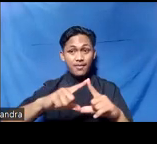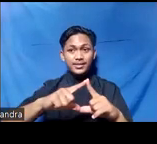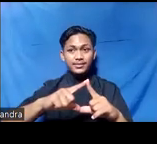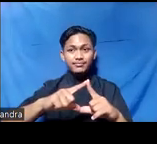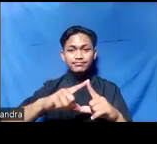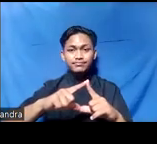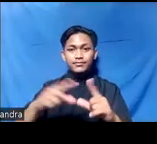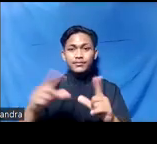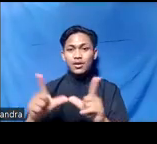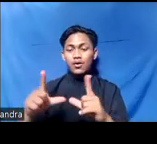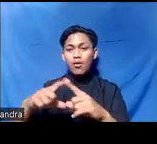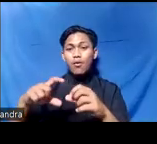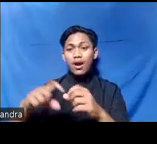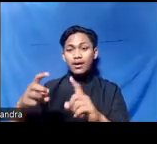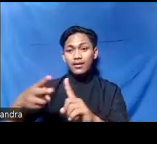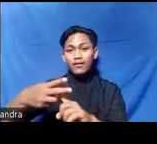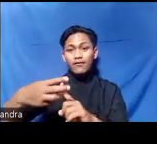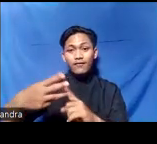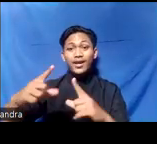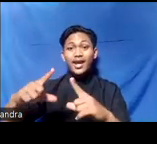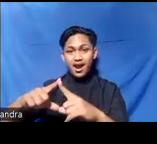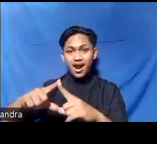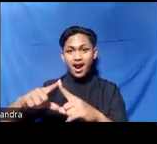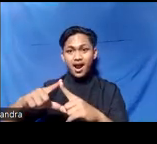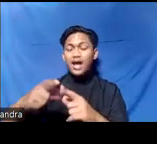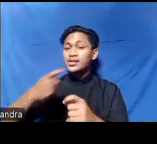saya download jurnalnya